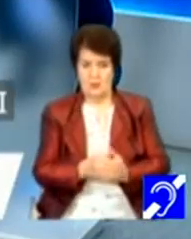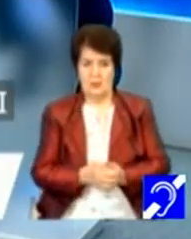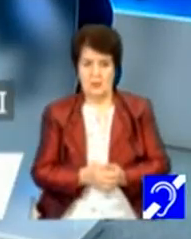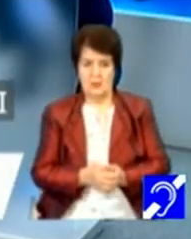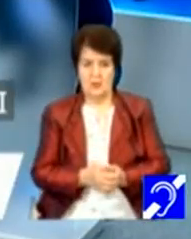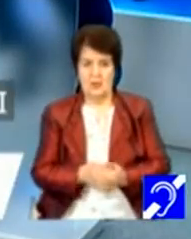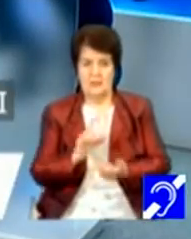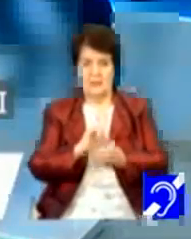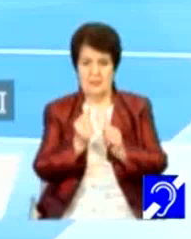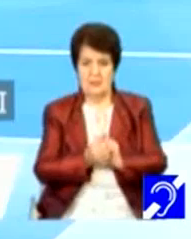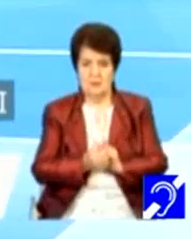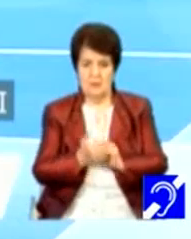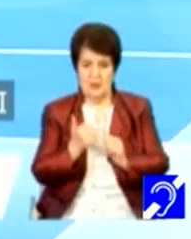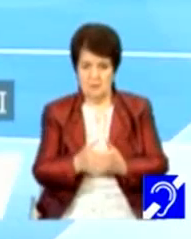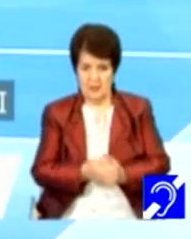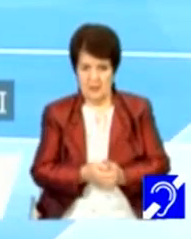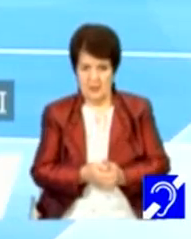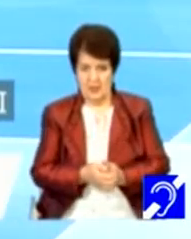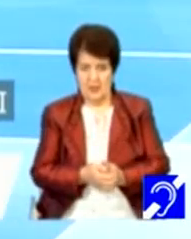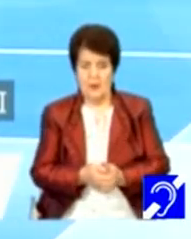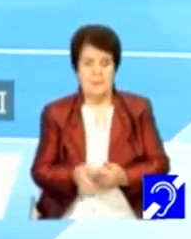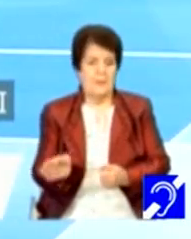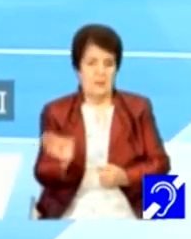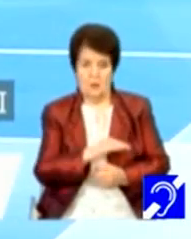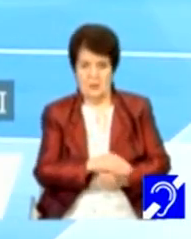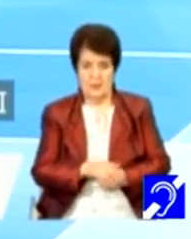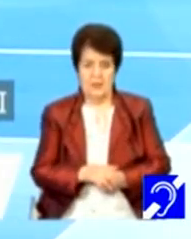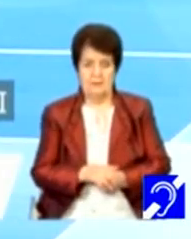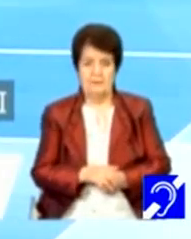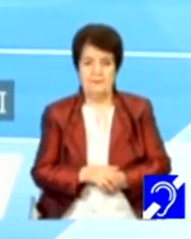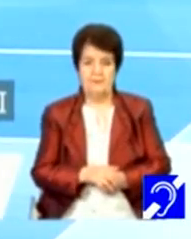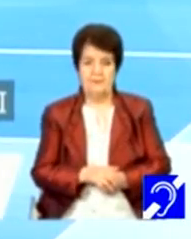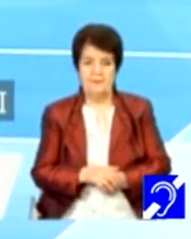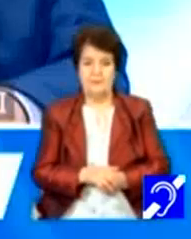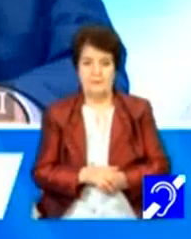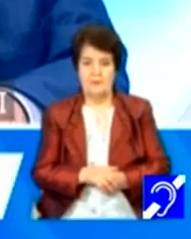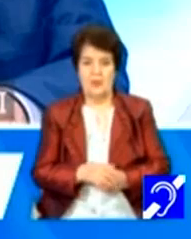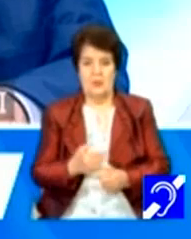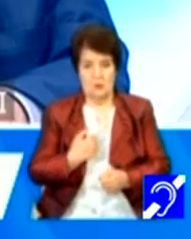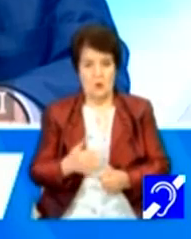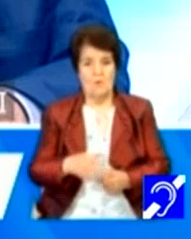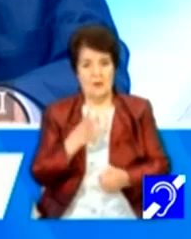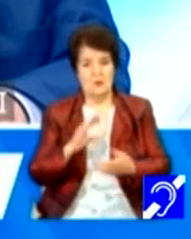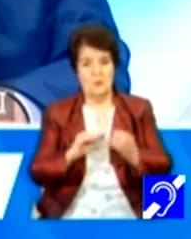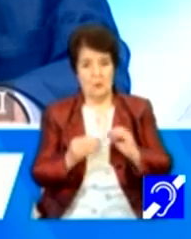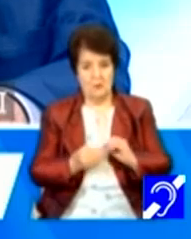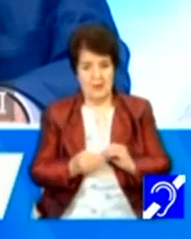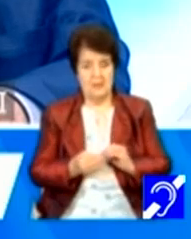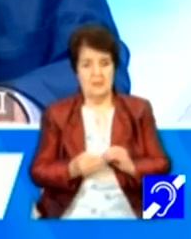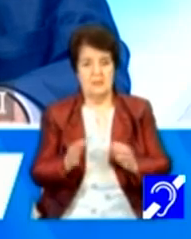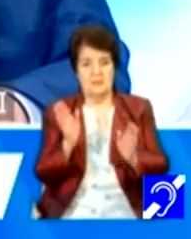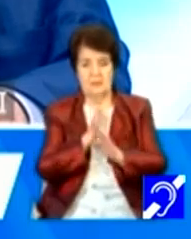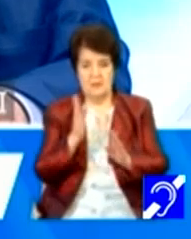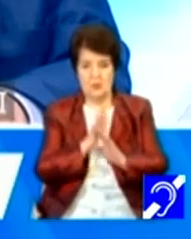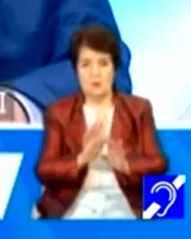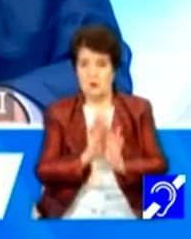să-și dorească să schimbe în rău. Deci toți vor să schimbe în bine situația actuală. Important, Mihai, nu o fac. Nu fac. Nu. Problemele protecției mediului și